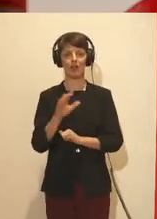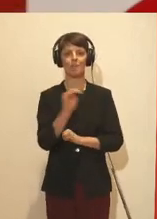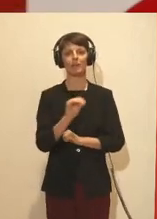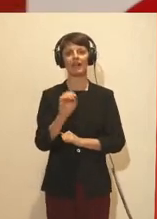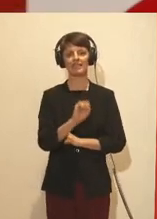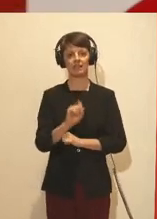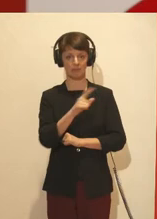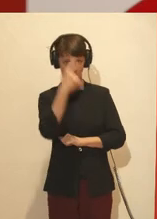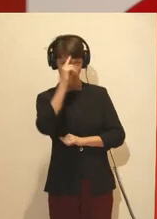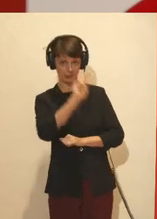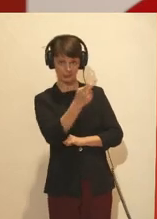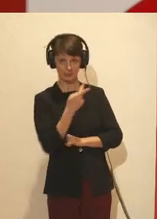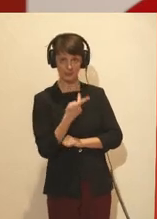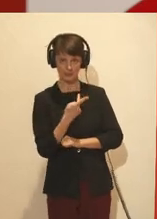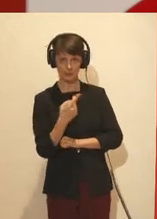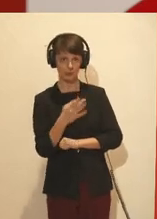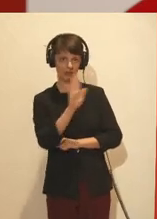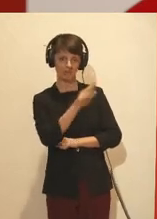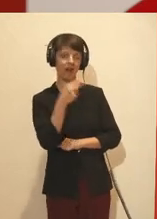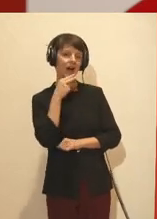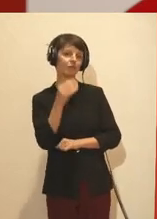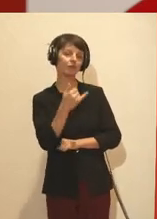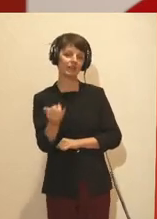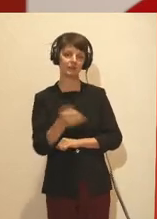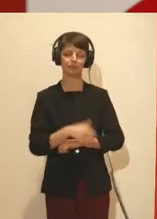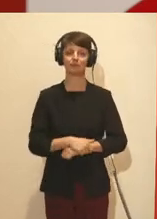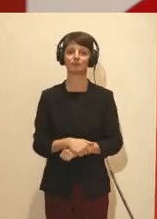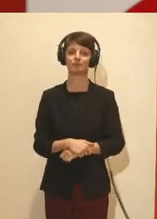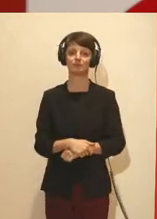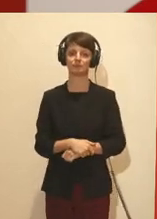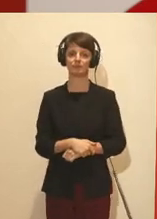sehen sie das ähnlich oder wie würden sie darauf antworten